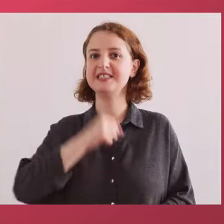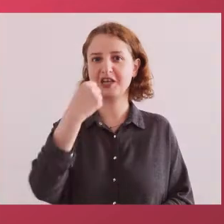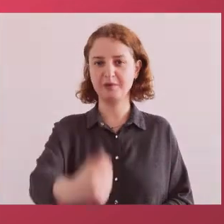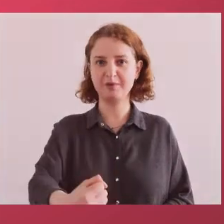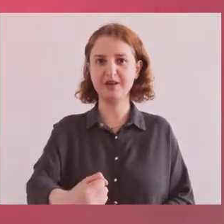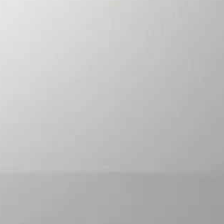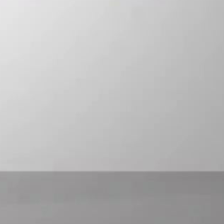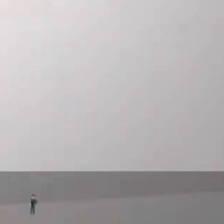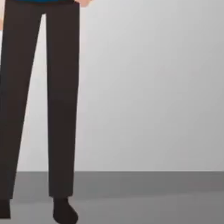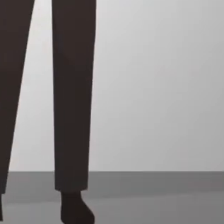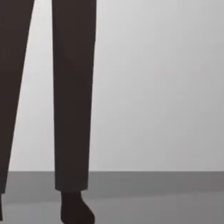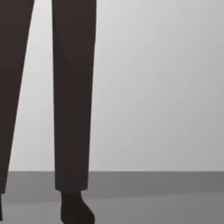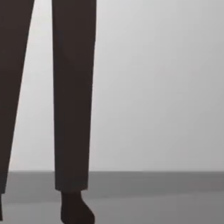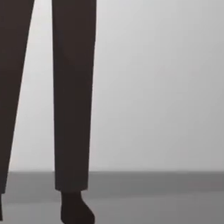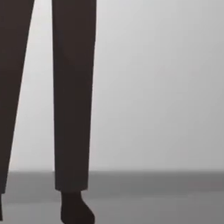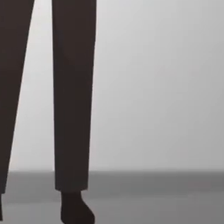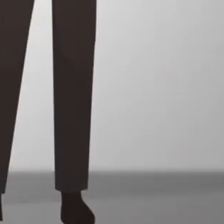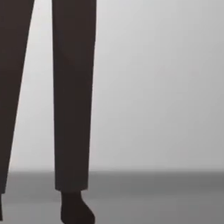დასაქმება.